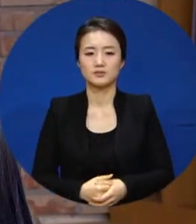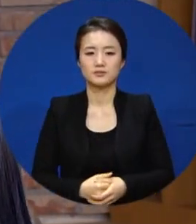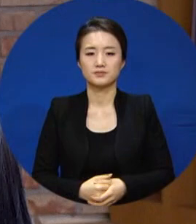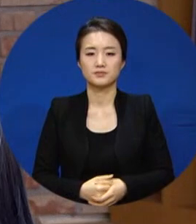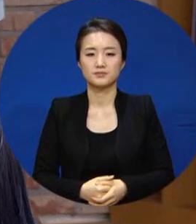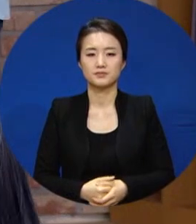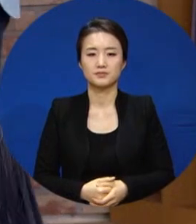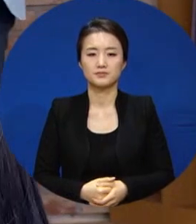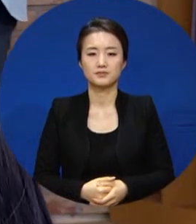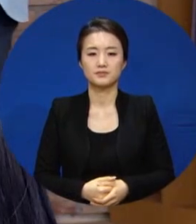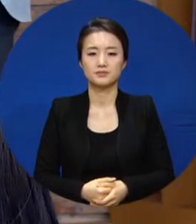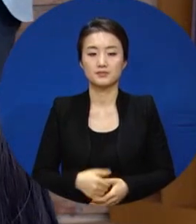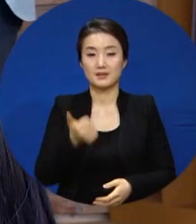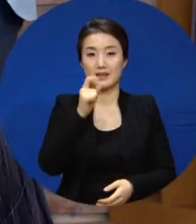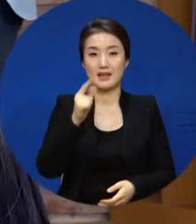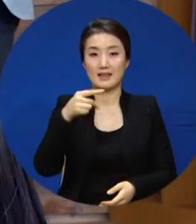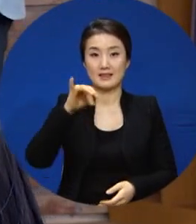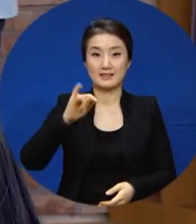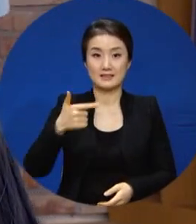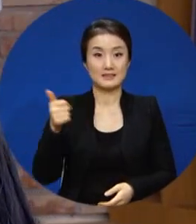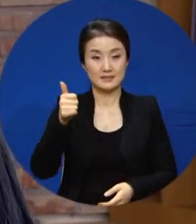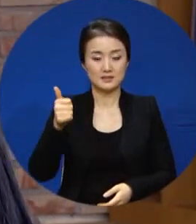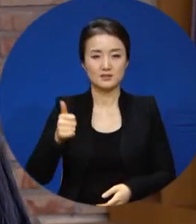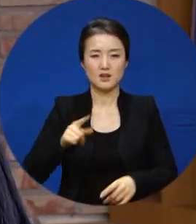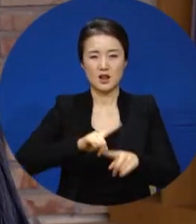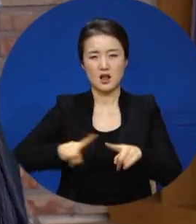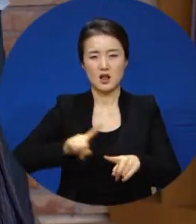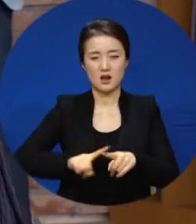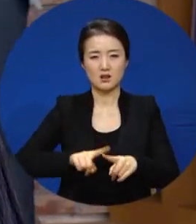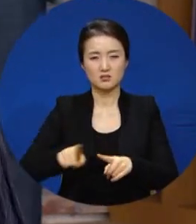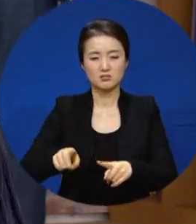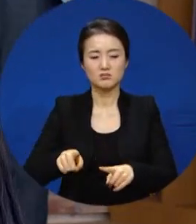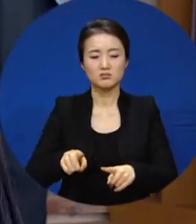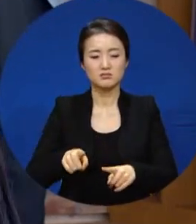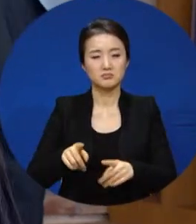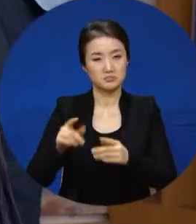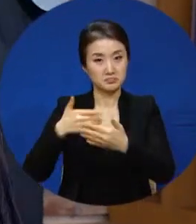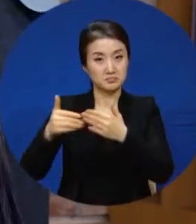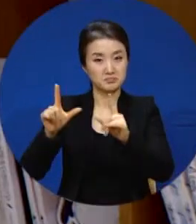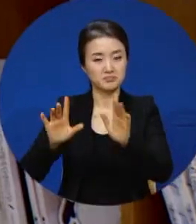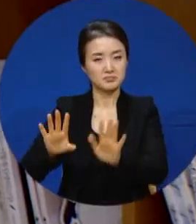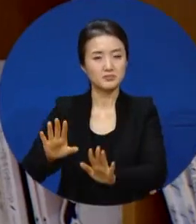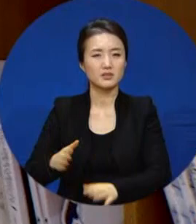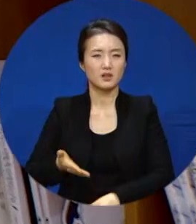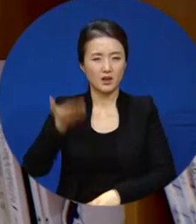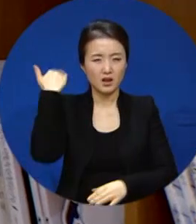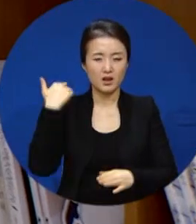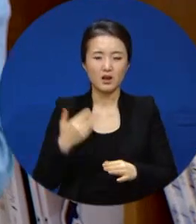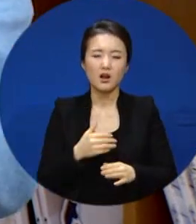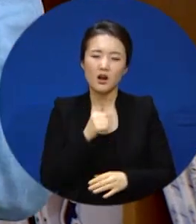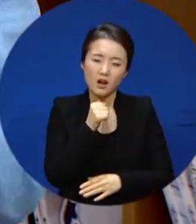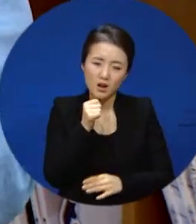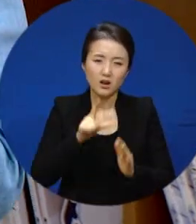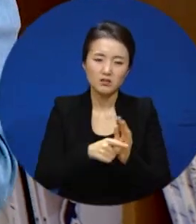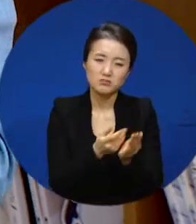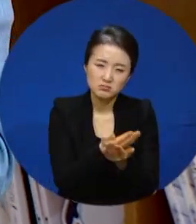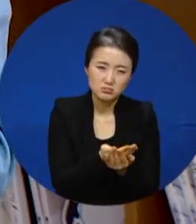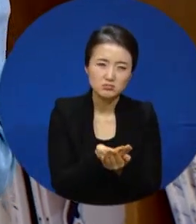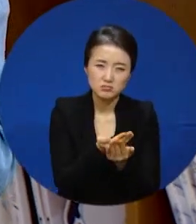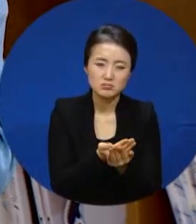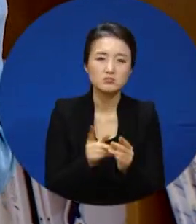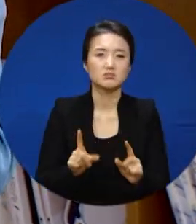장도 라는 카리야 김 칼 어 패들 얻어 먹었는데 한번에 불량 될 테 걸린 거야 벨로아 봐